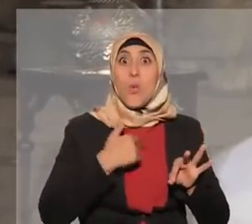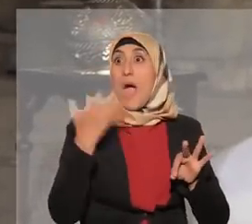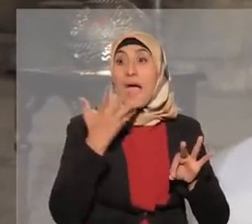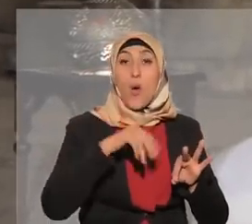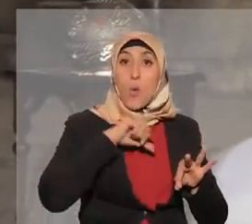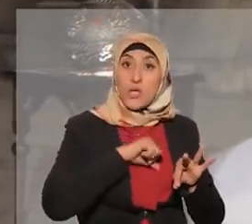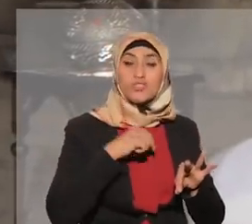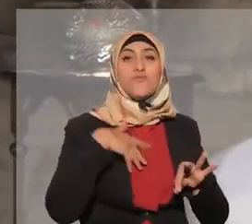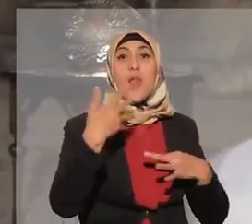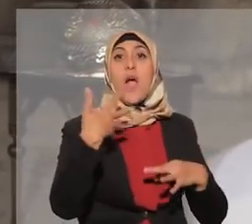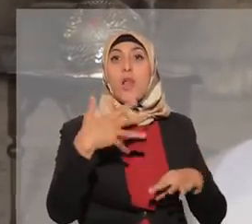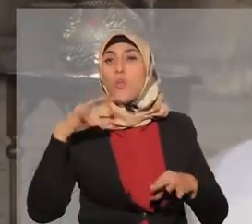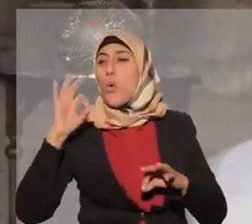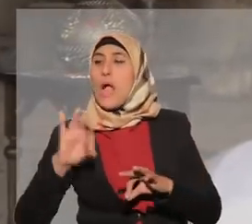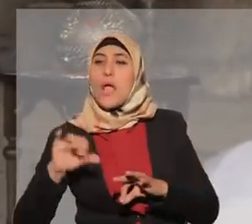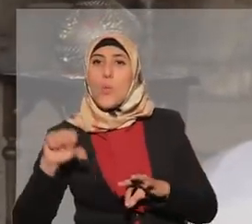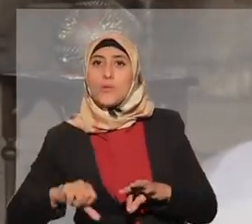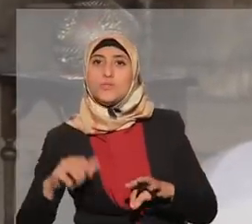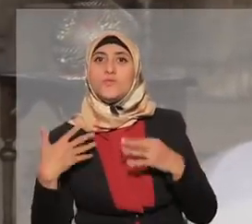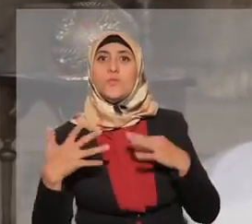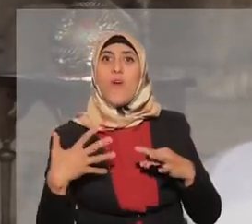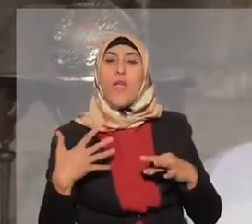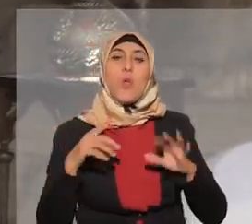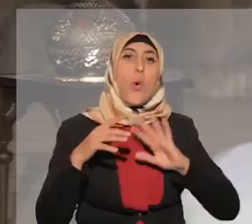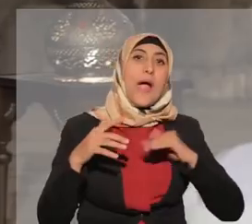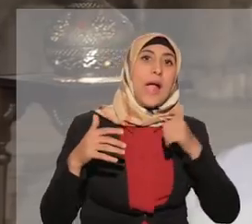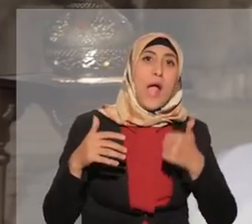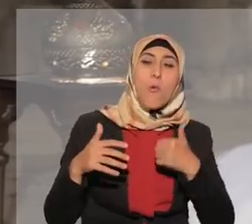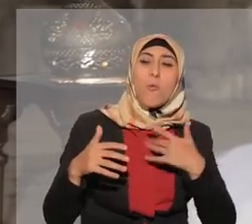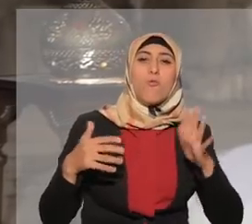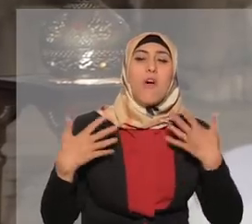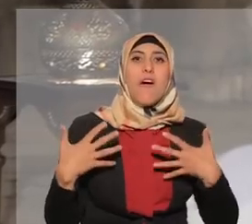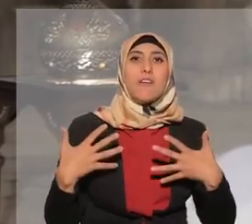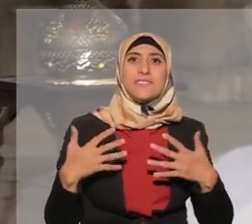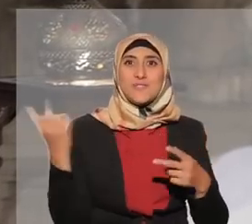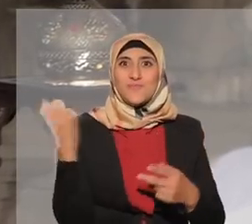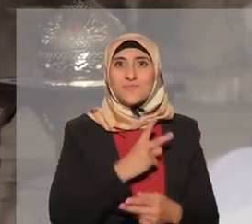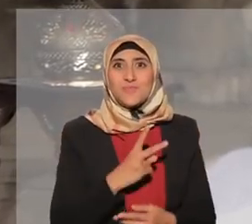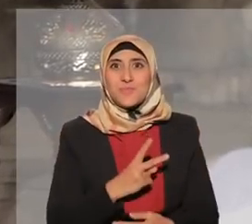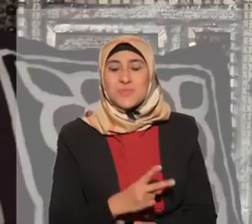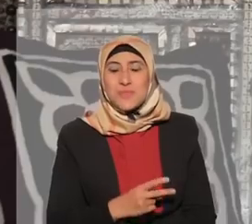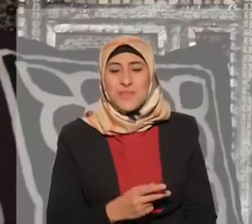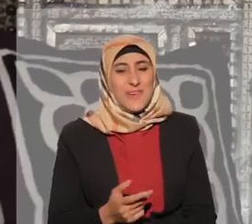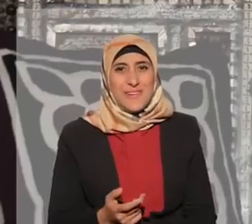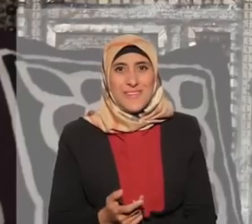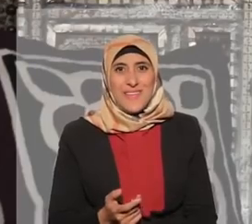تنازلك أن يلمع في قلبك فهم عن الله، هذا جاء من المحبوب. إذن محبوب